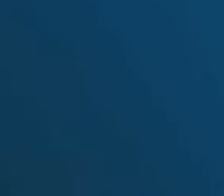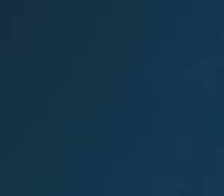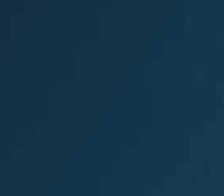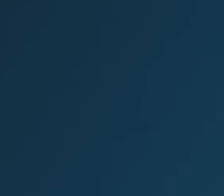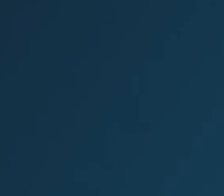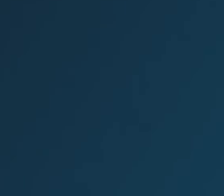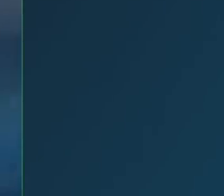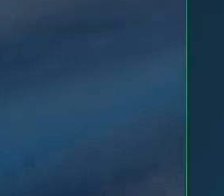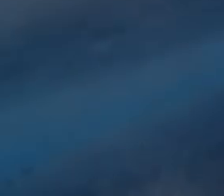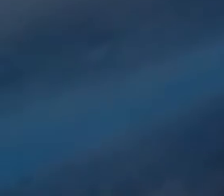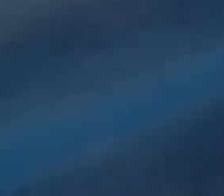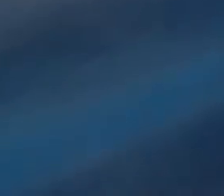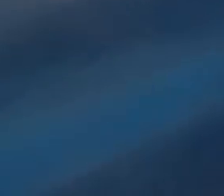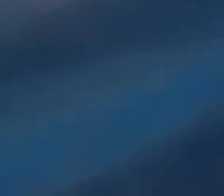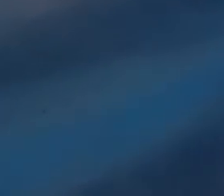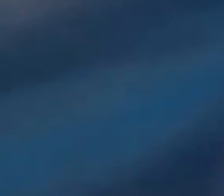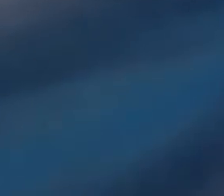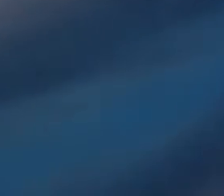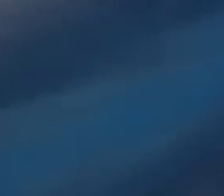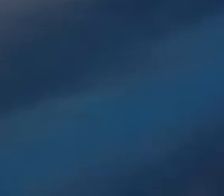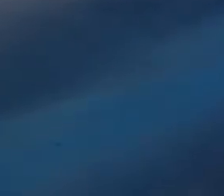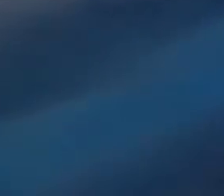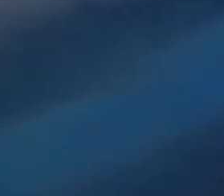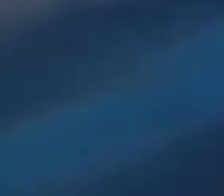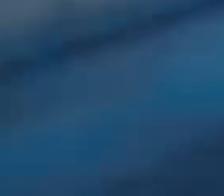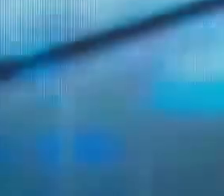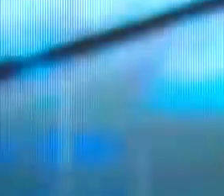המציאות היא שהילדים מפחדים לצאת, אשתי מוצאת את עצמה, לפעמים קלועה באוטו כי לא יכולה לצאת. חדשות הערב עם דוריה למפל.